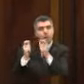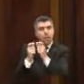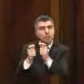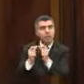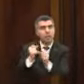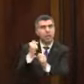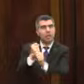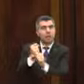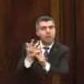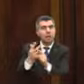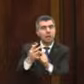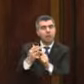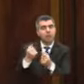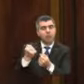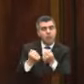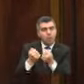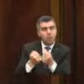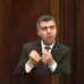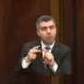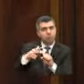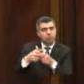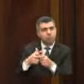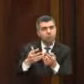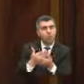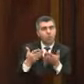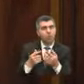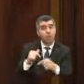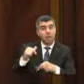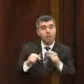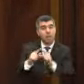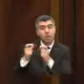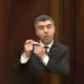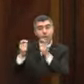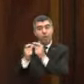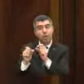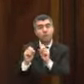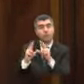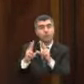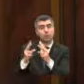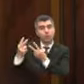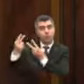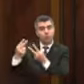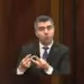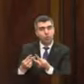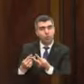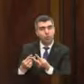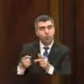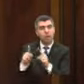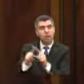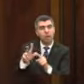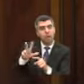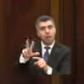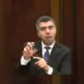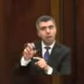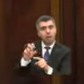الجانب قطاع السيارات والطائرات، هناك شركات استفادت بامتيازات كبيرة، جات المغرب عرفناها جات من واحد الدولة